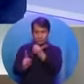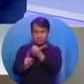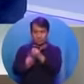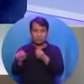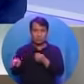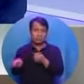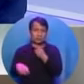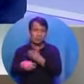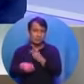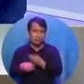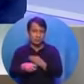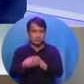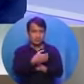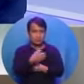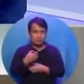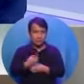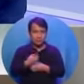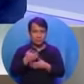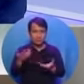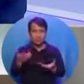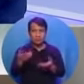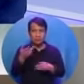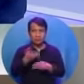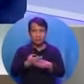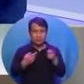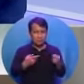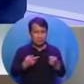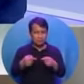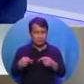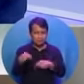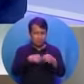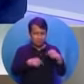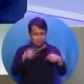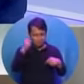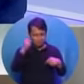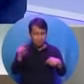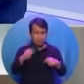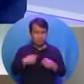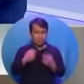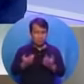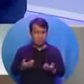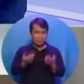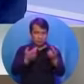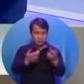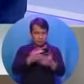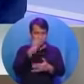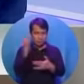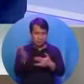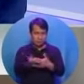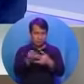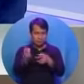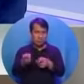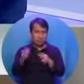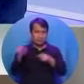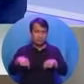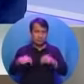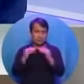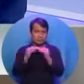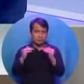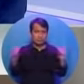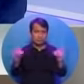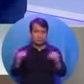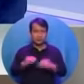yung tatay makakuha ng legal redress. So para sa amin, Sir Rafi, as recommended by you, dapat gawin nating pantay yung